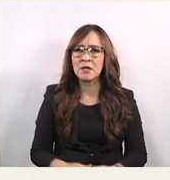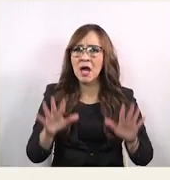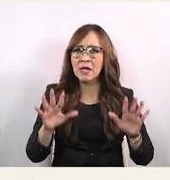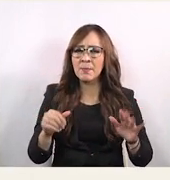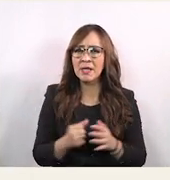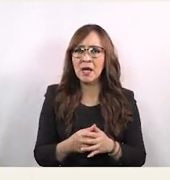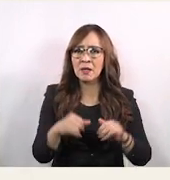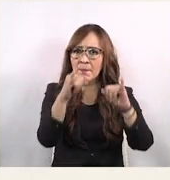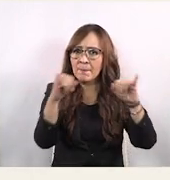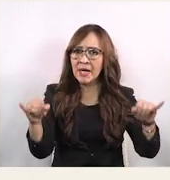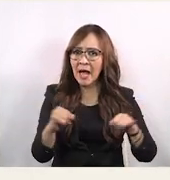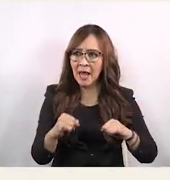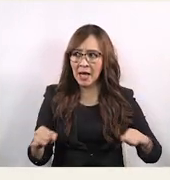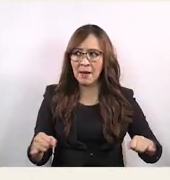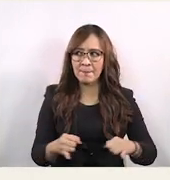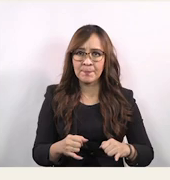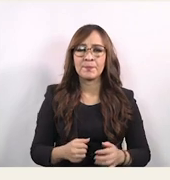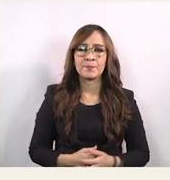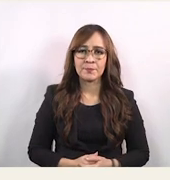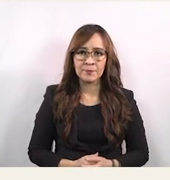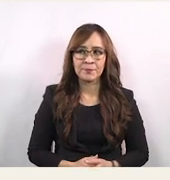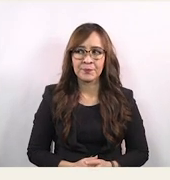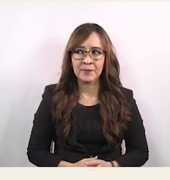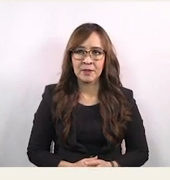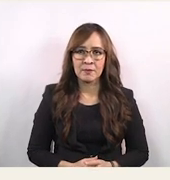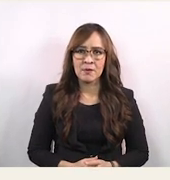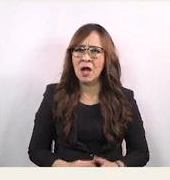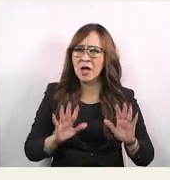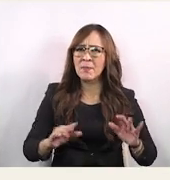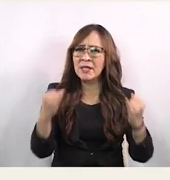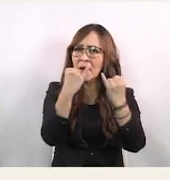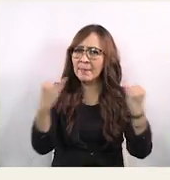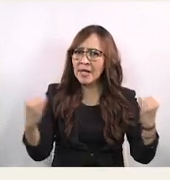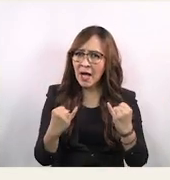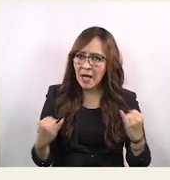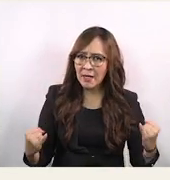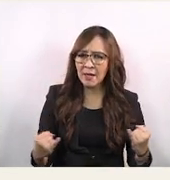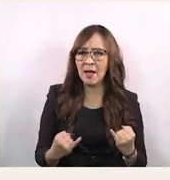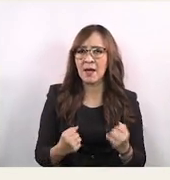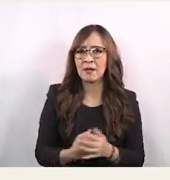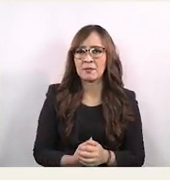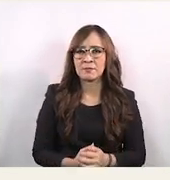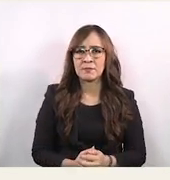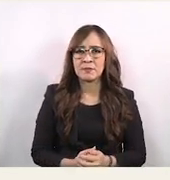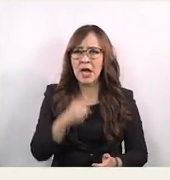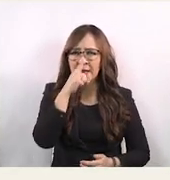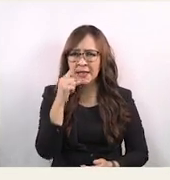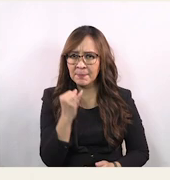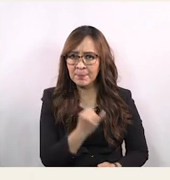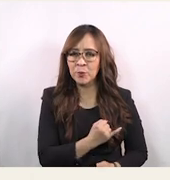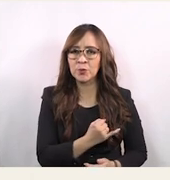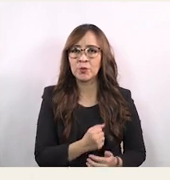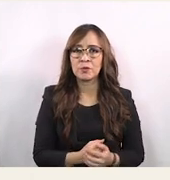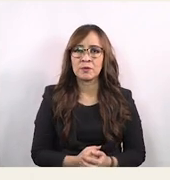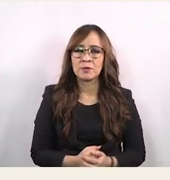atau berhala berhala modern yang ketiga Man Islam rujukan tapi begini Islam jebakan perangkapnya selanjutnya memanipulasi